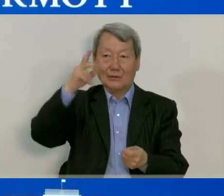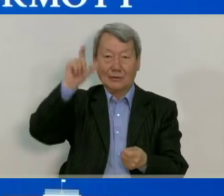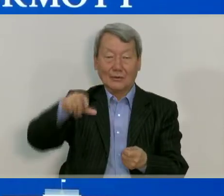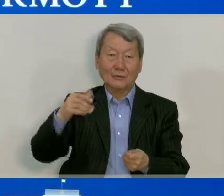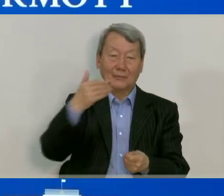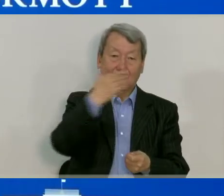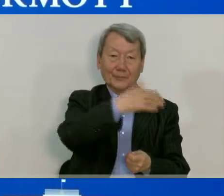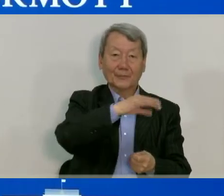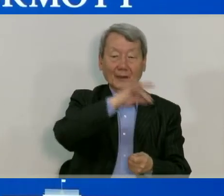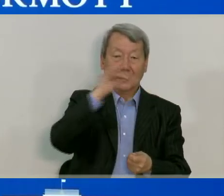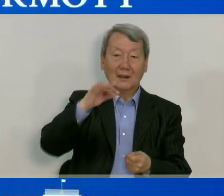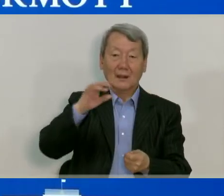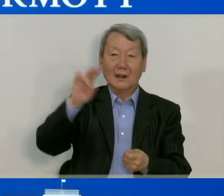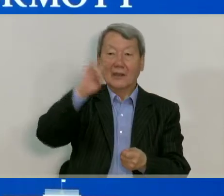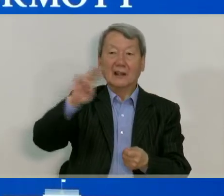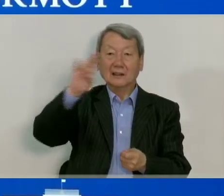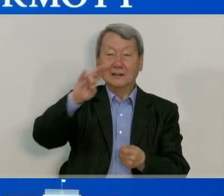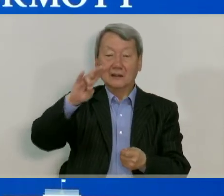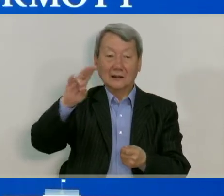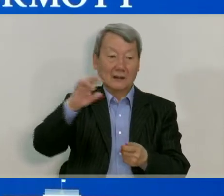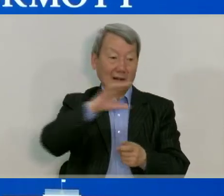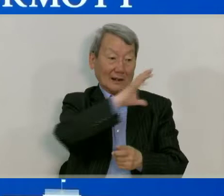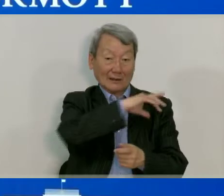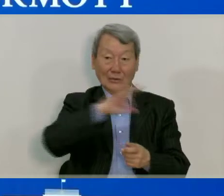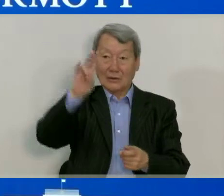случаев из Нарынской области.